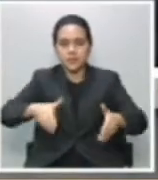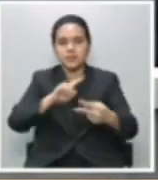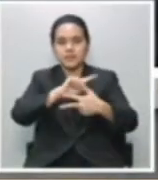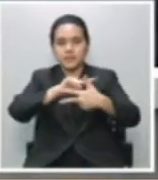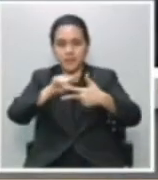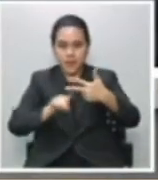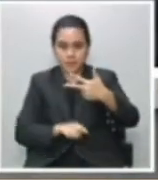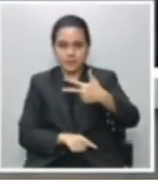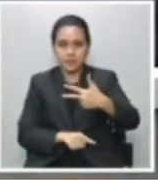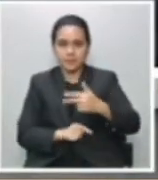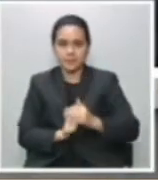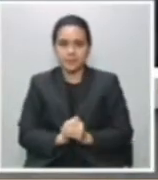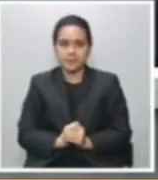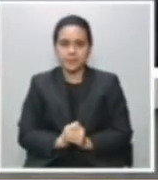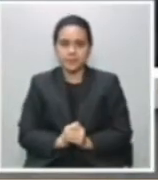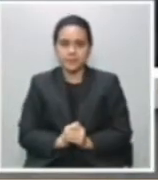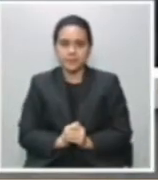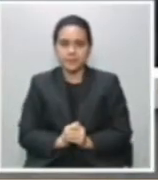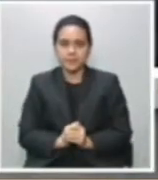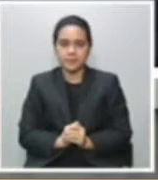ครับ